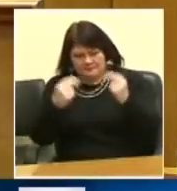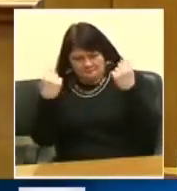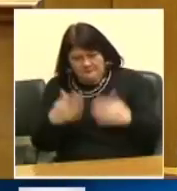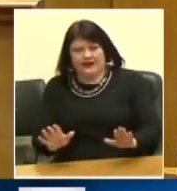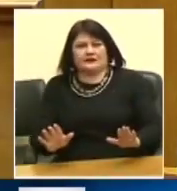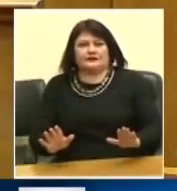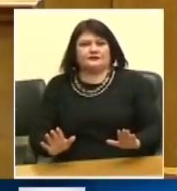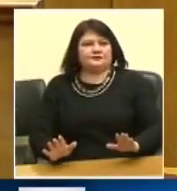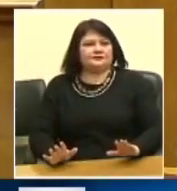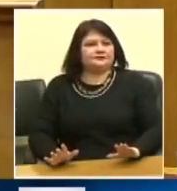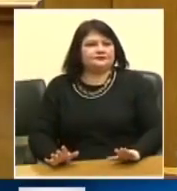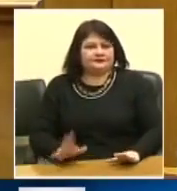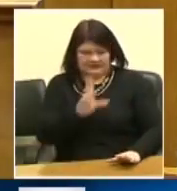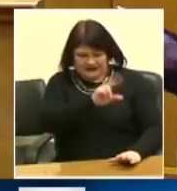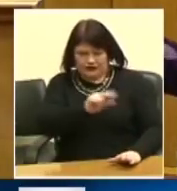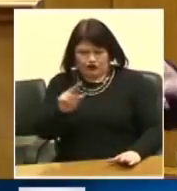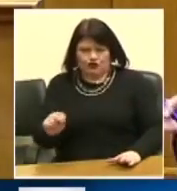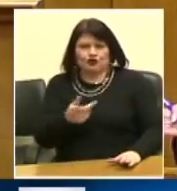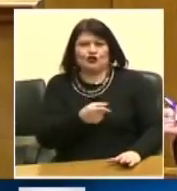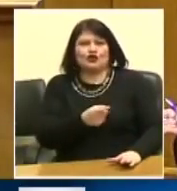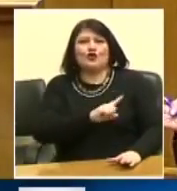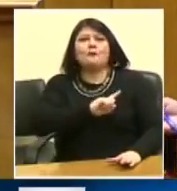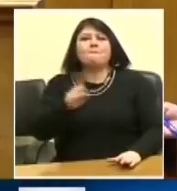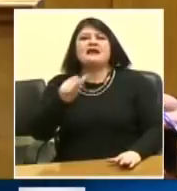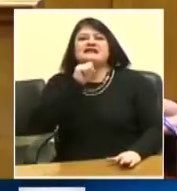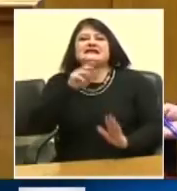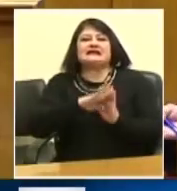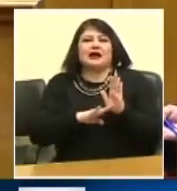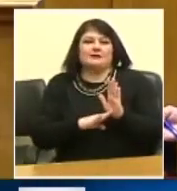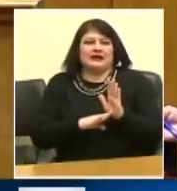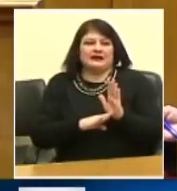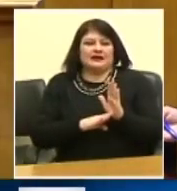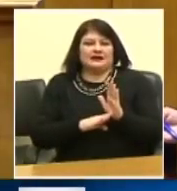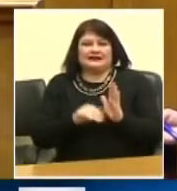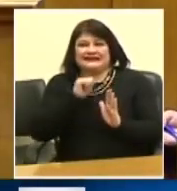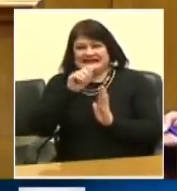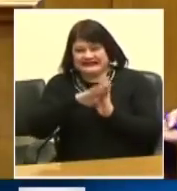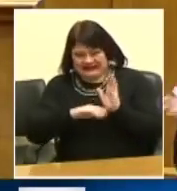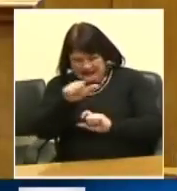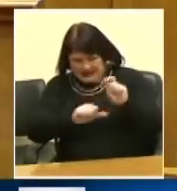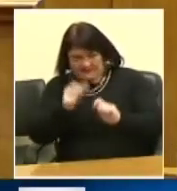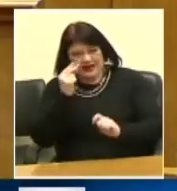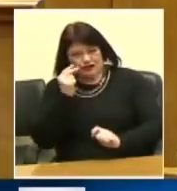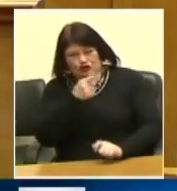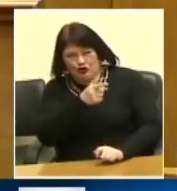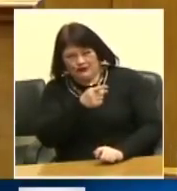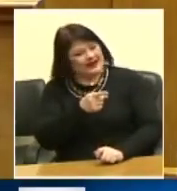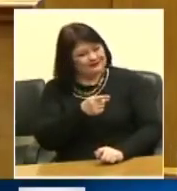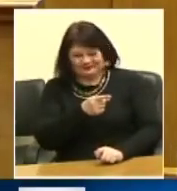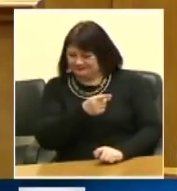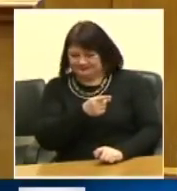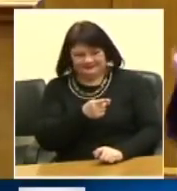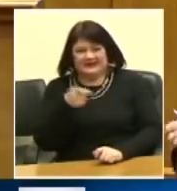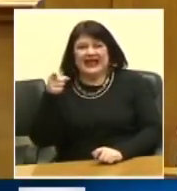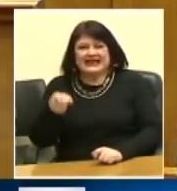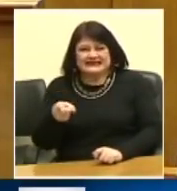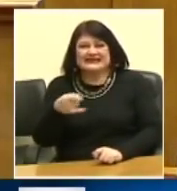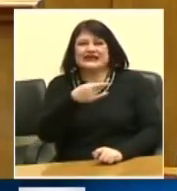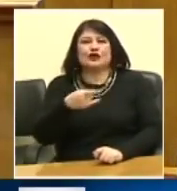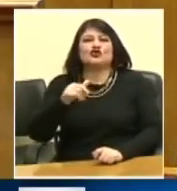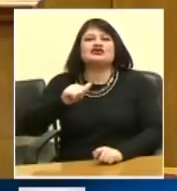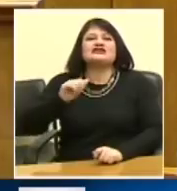εσείς. Η οποία είναι μη συνταγματική αναθεώρηση. Δεν έγινε καμία συνταγματική αναθεώρηση στα Σκόπια. Παριστάνετε εσείς και ο Ζάεφ ότι